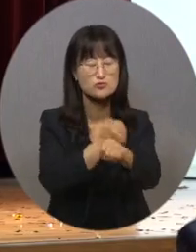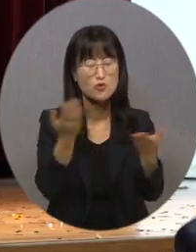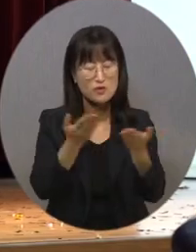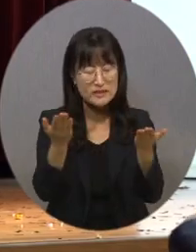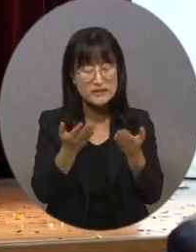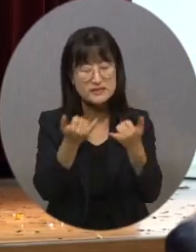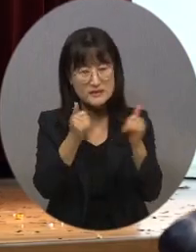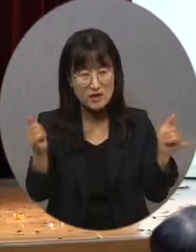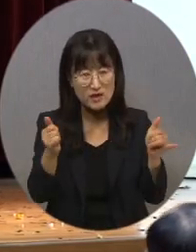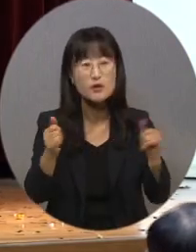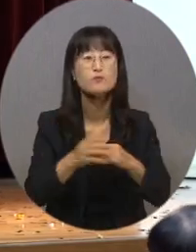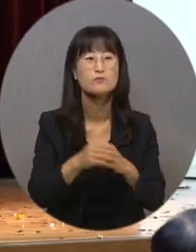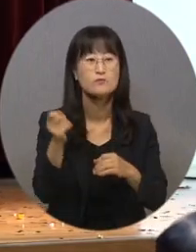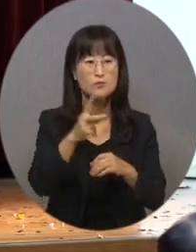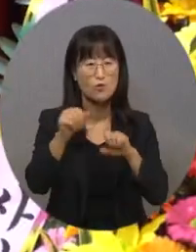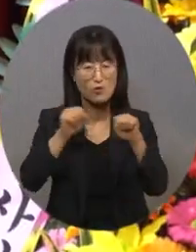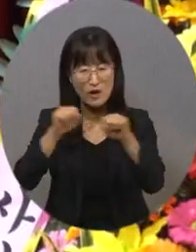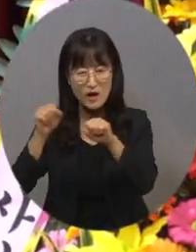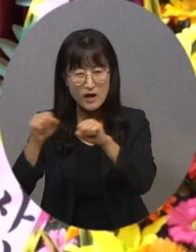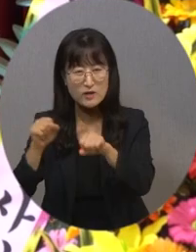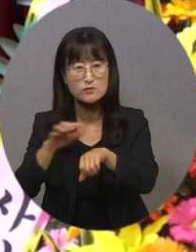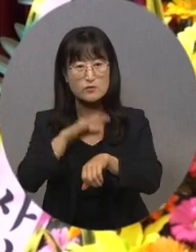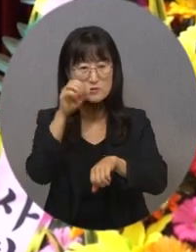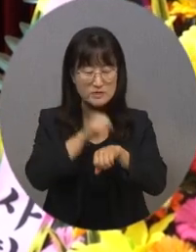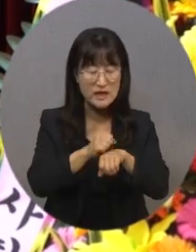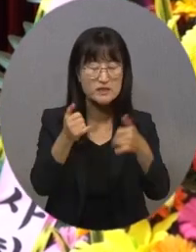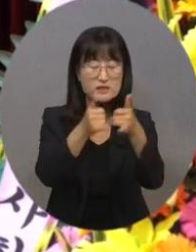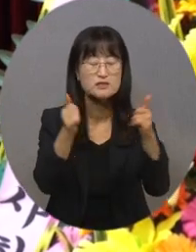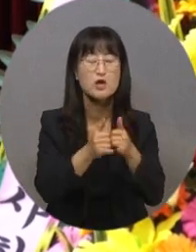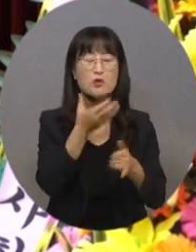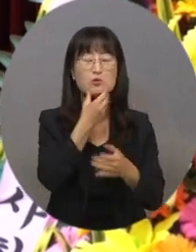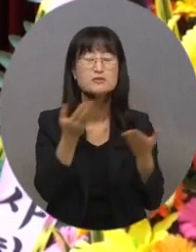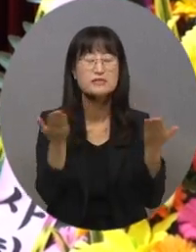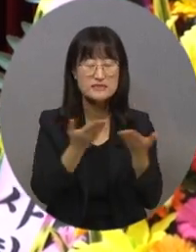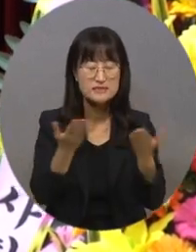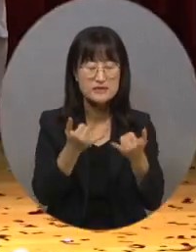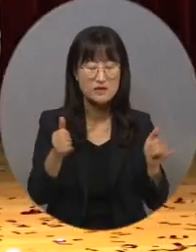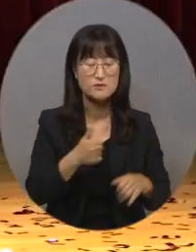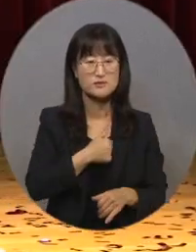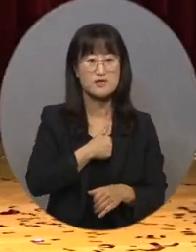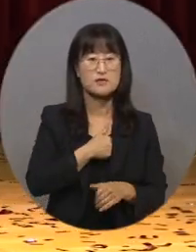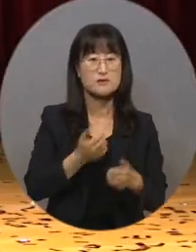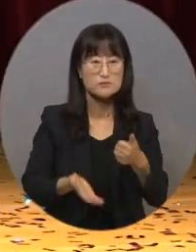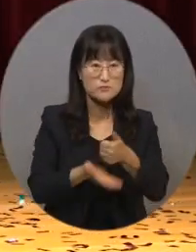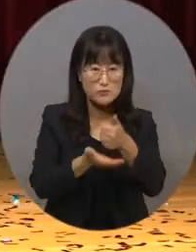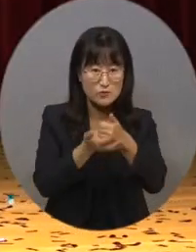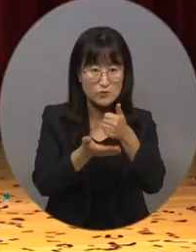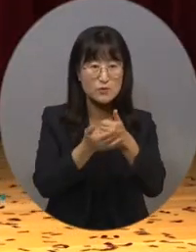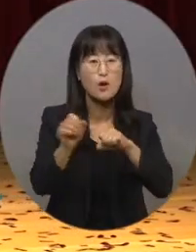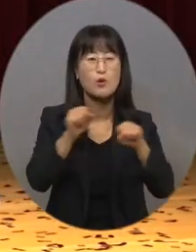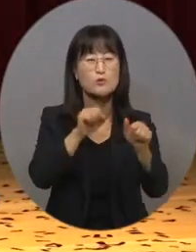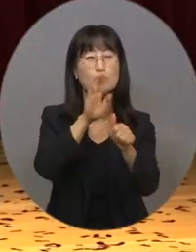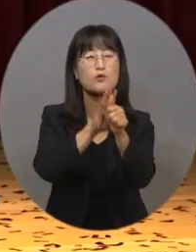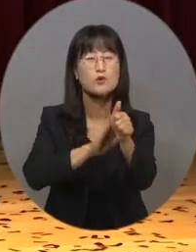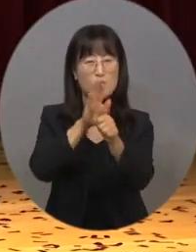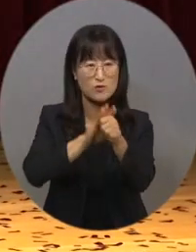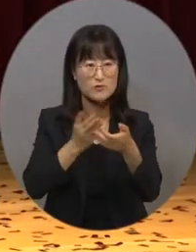힘쓰며 사회복지 향상에 헌신한 사회복지 사업 종사자들의 자긍심을 높이고 활동을 격려하는 시간을 가졌습니다.